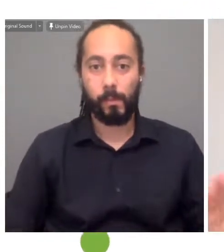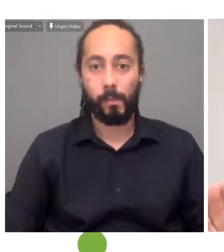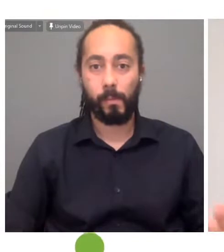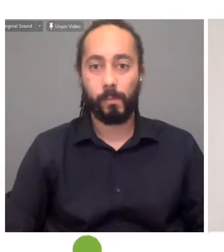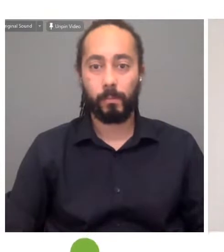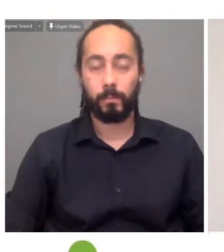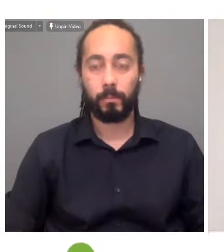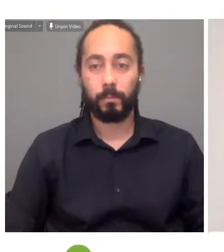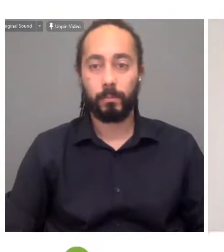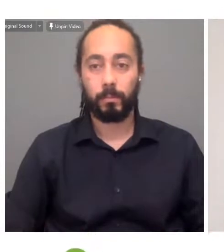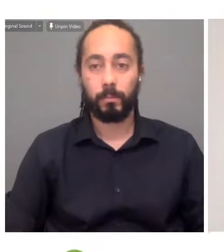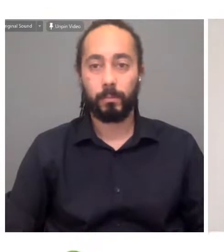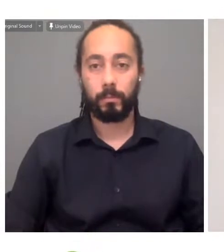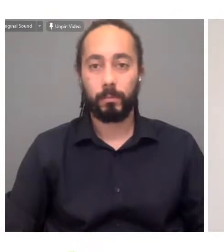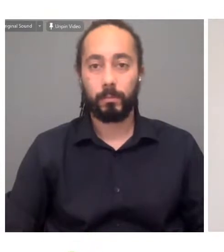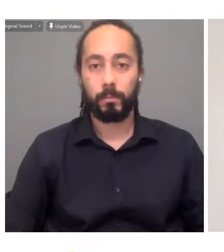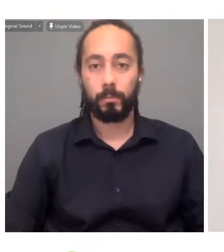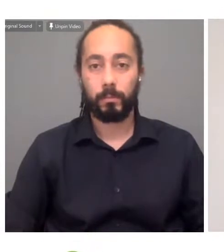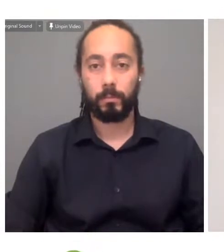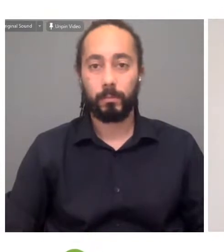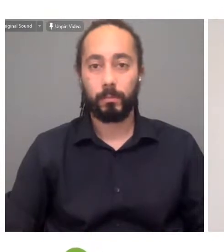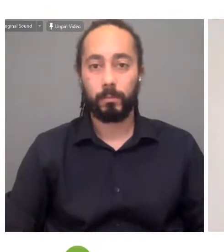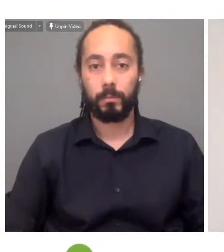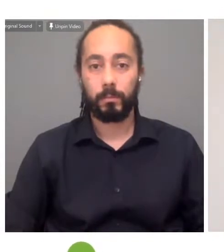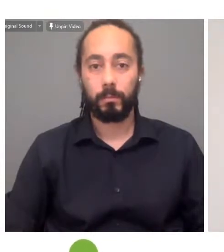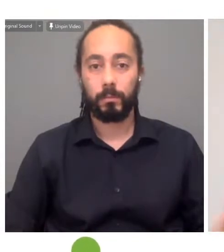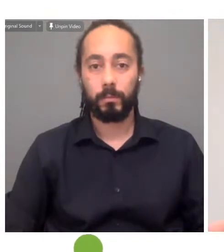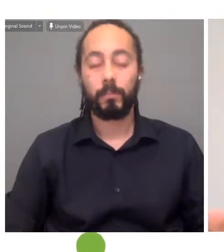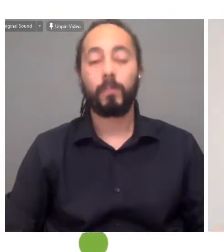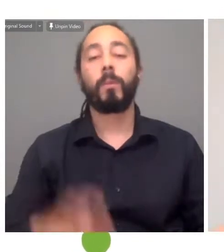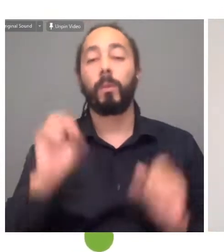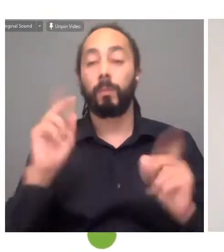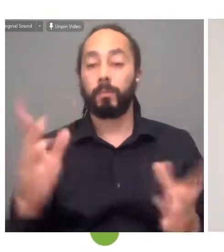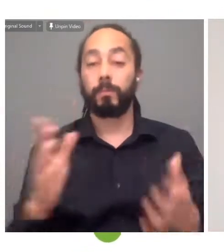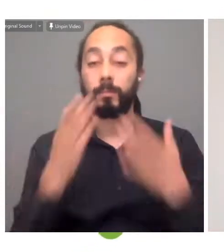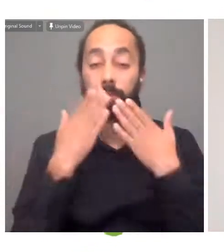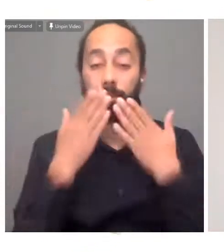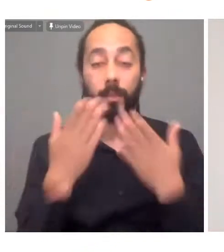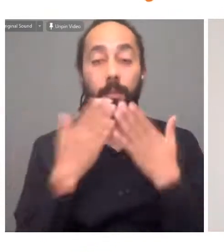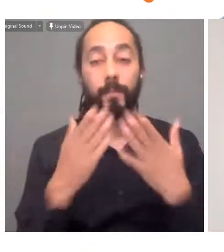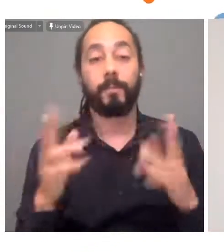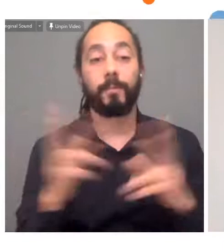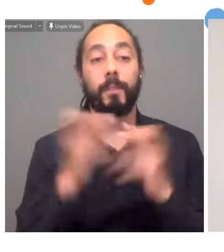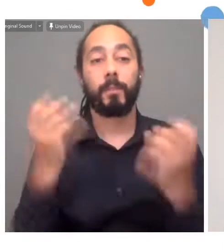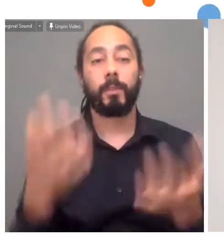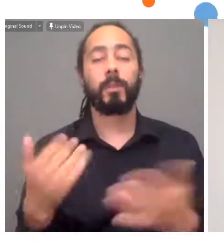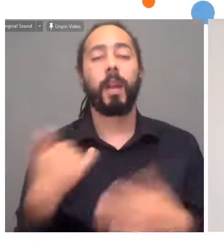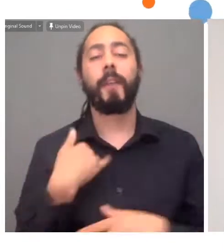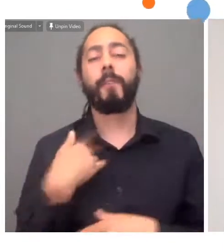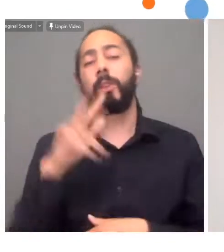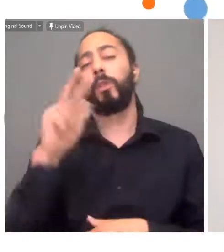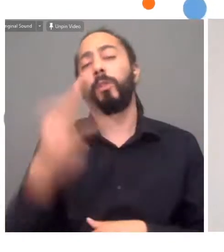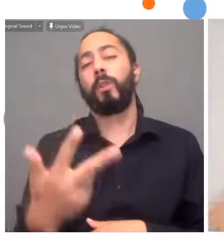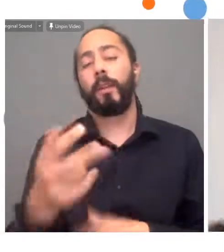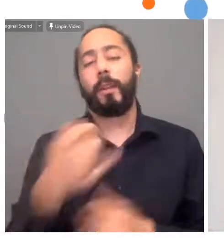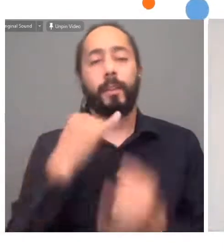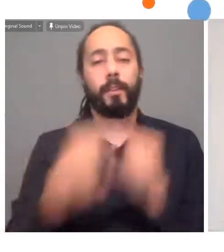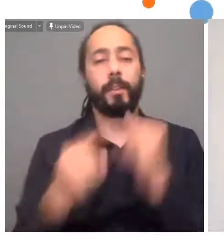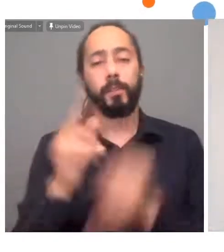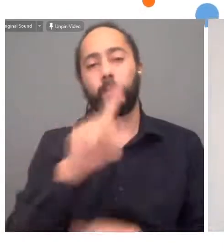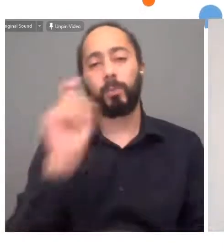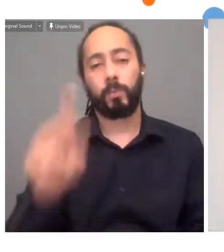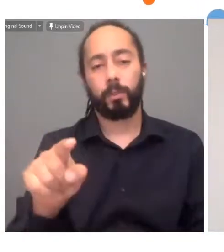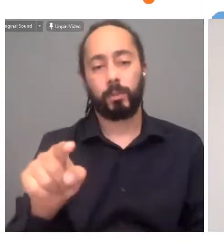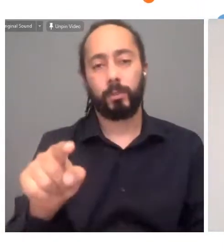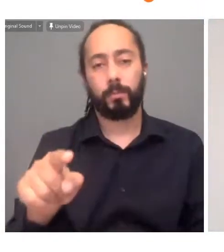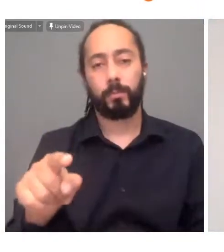elle est dirigée vers l'aide particulière qui touchait le monde de la culture à travers Patrimoine, et donc non pas celle qui touche tous les